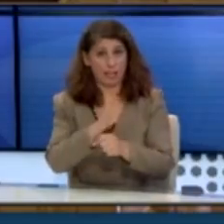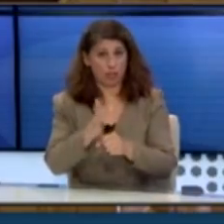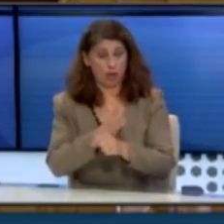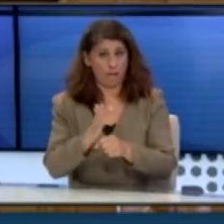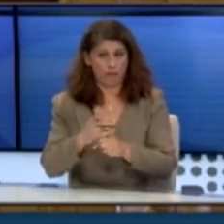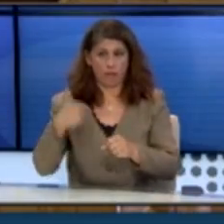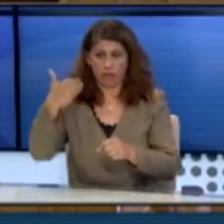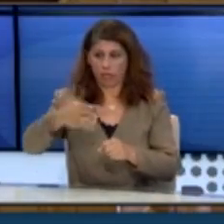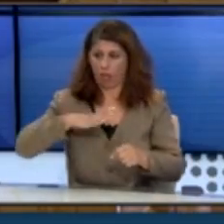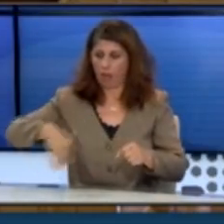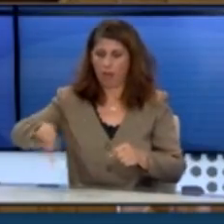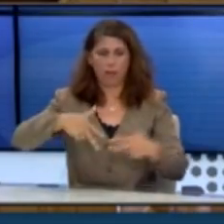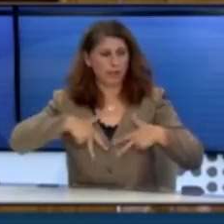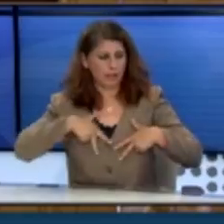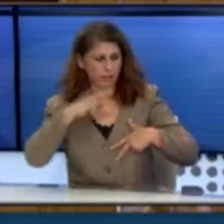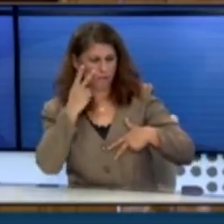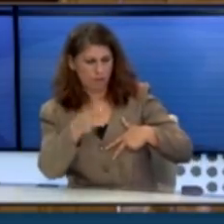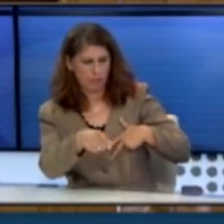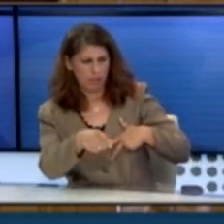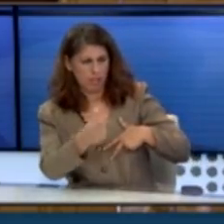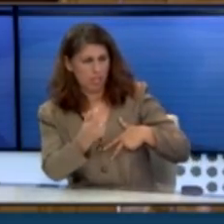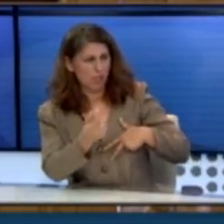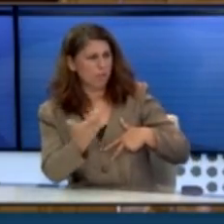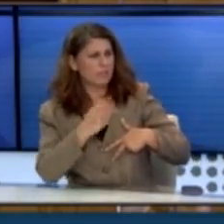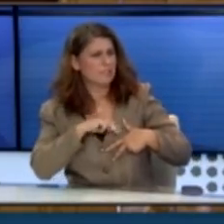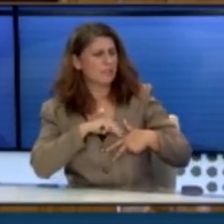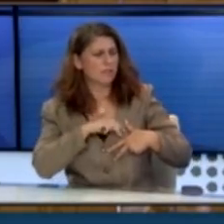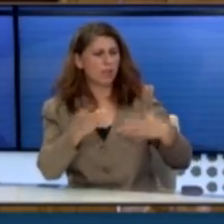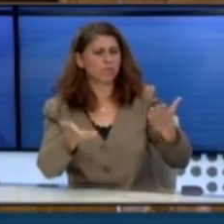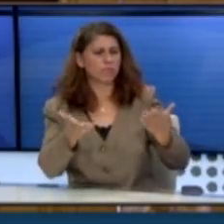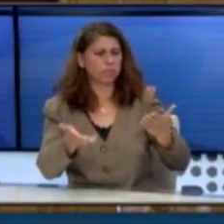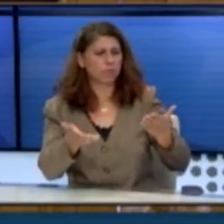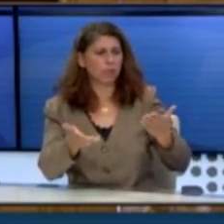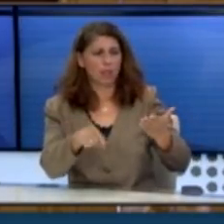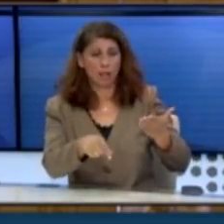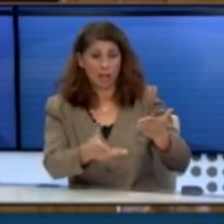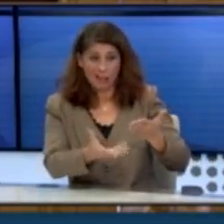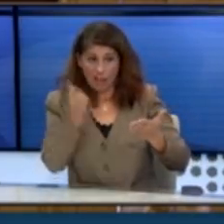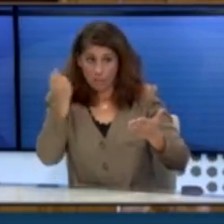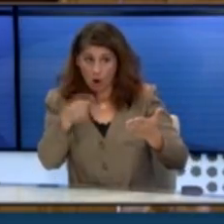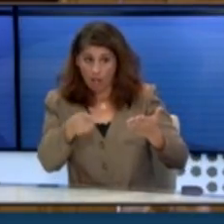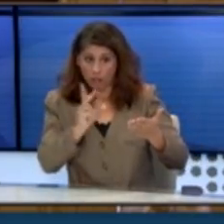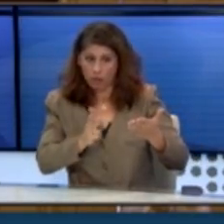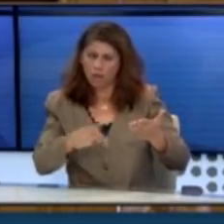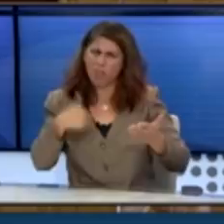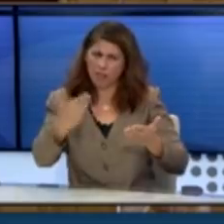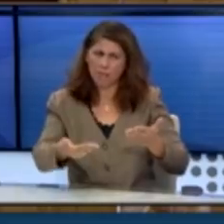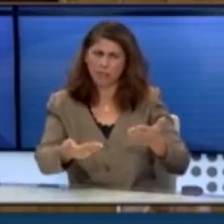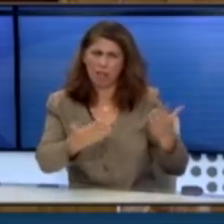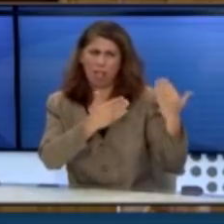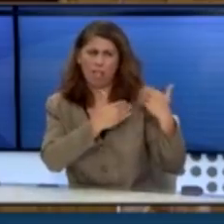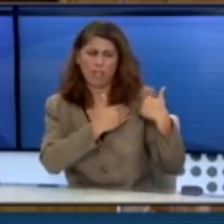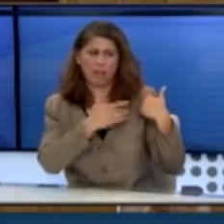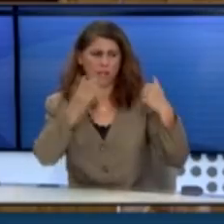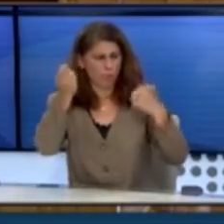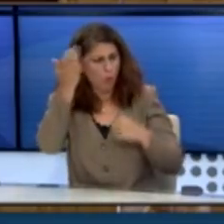το κράτος υπολογίζει κάθε φορά αν είναι οικονομικά πιο αποδοτικό να προλάβει το κακό ή να αναλάβει εκ των υστέρων το